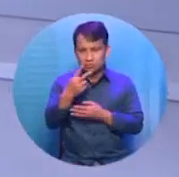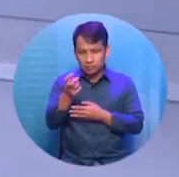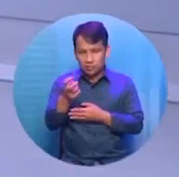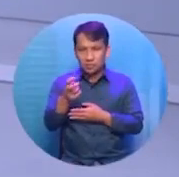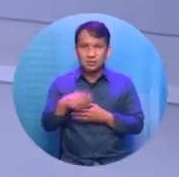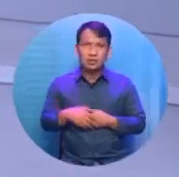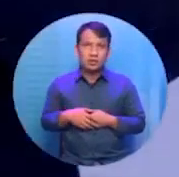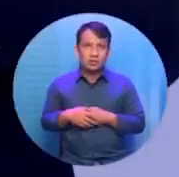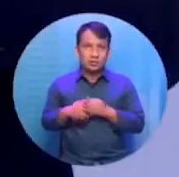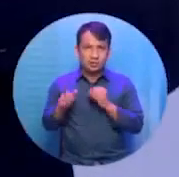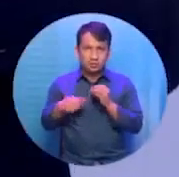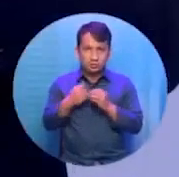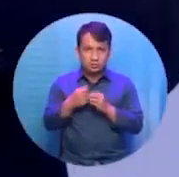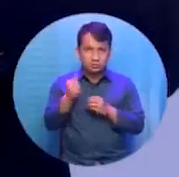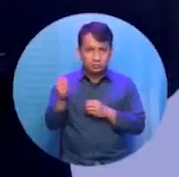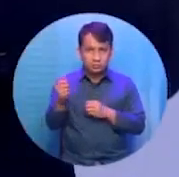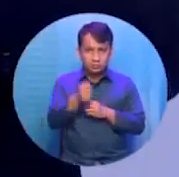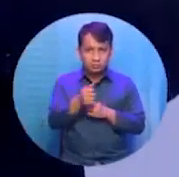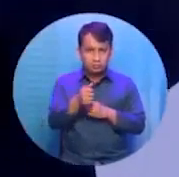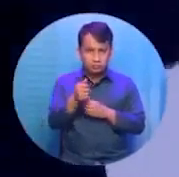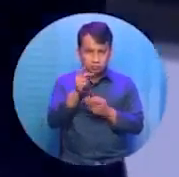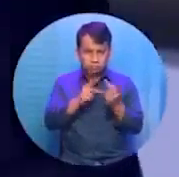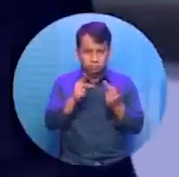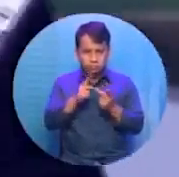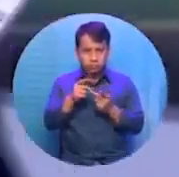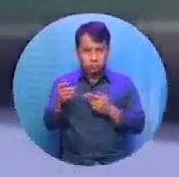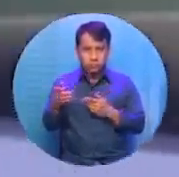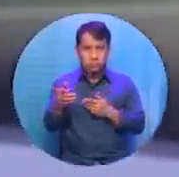200. Pag medyo perfect,